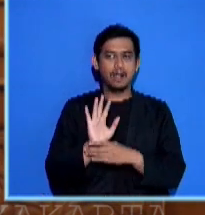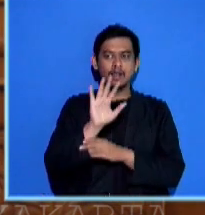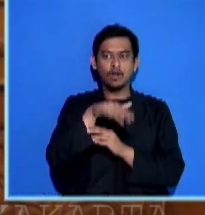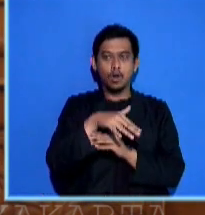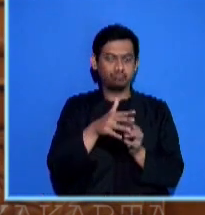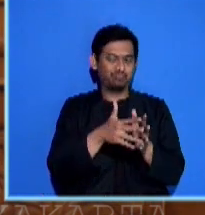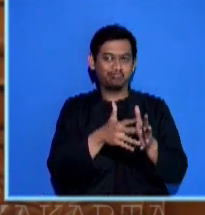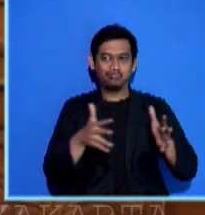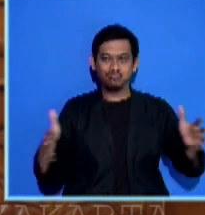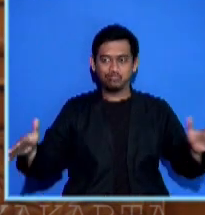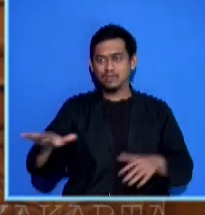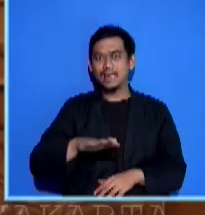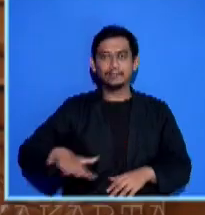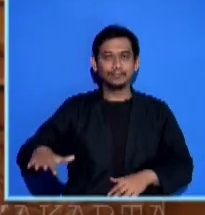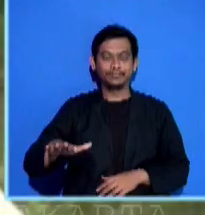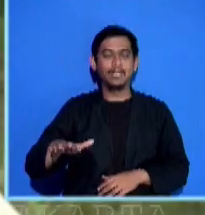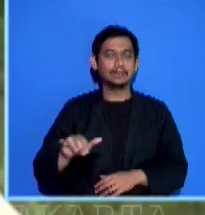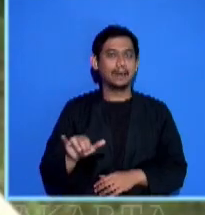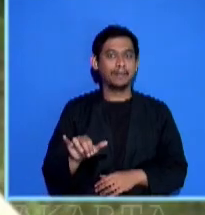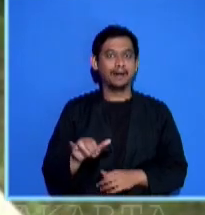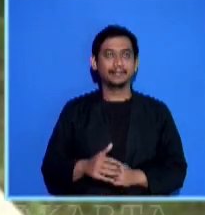pantunaran lahan ingang